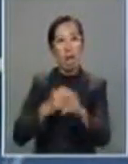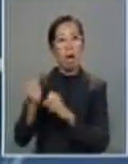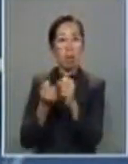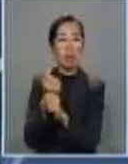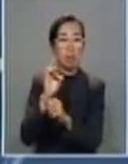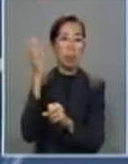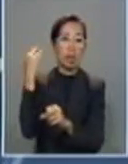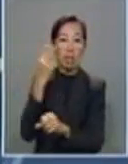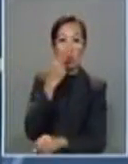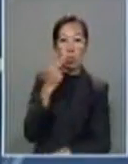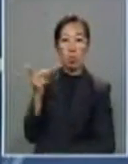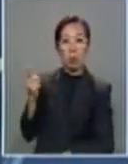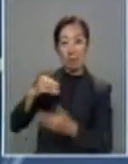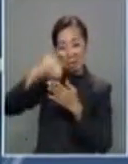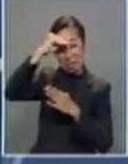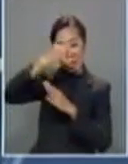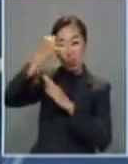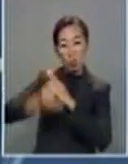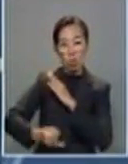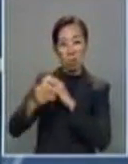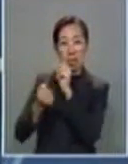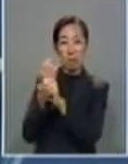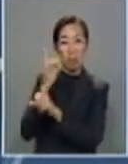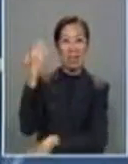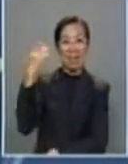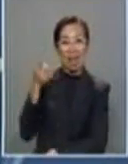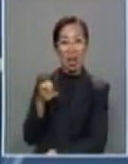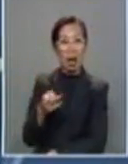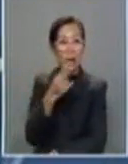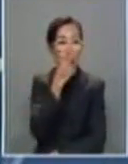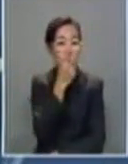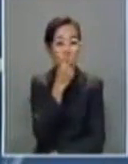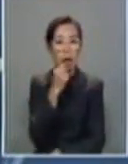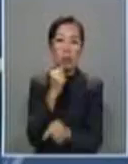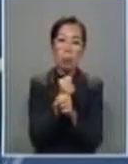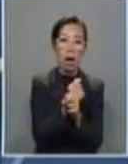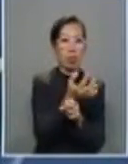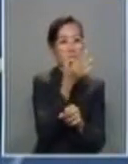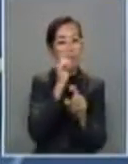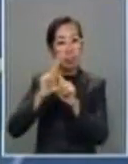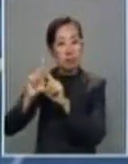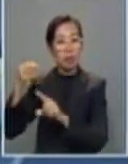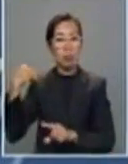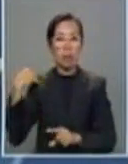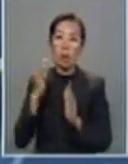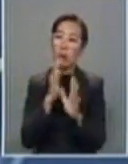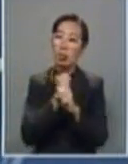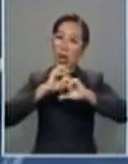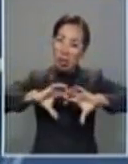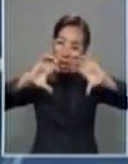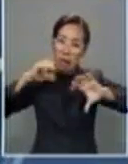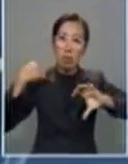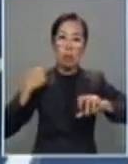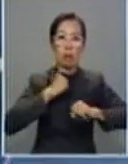ยอะเลยนะฮะนี่บางคนก็อายุมากแล้วนะครับ ศิษย์เก่าทั้งนั้นเลยเหรอคะ ทำงานอาสาขาอาชีพต่างๆมากมายนะครับเป็นข้าราชการก็มี